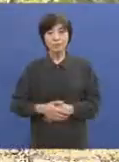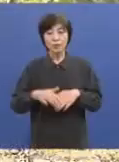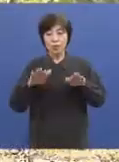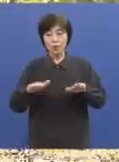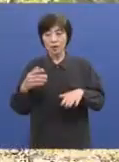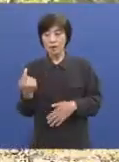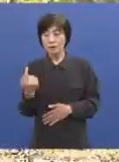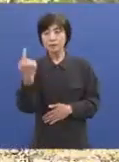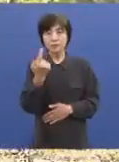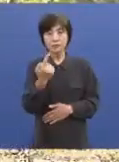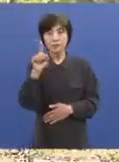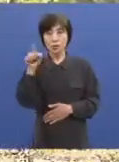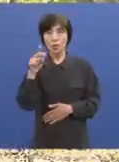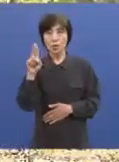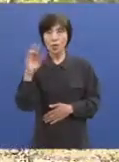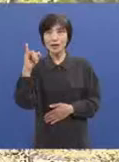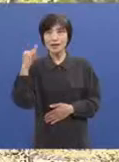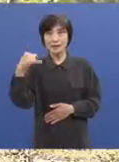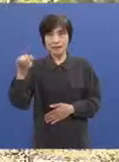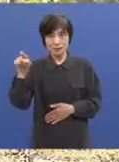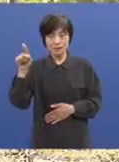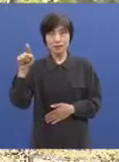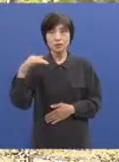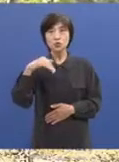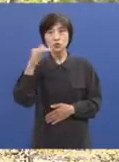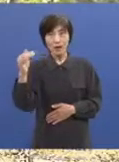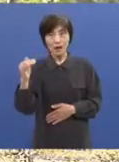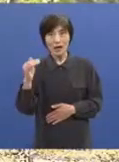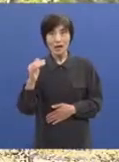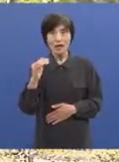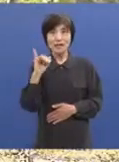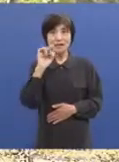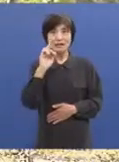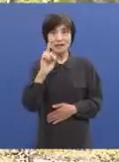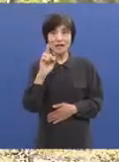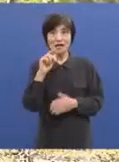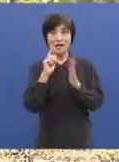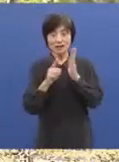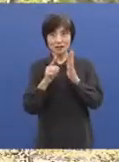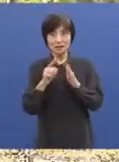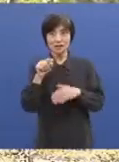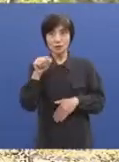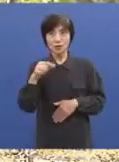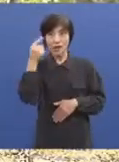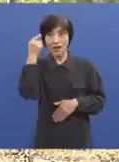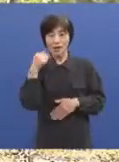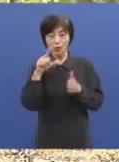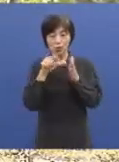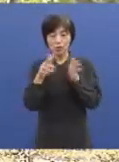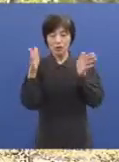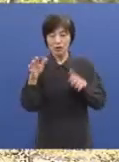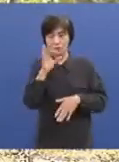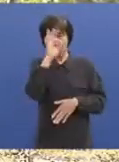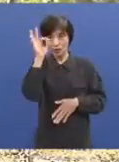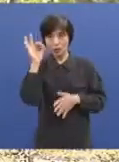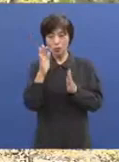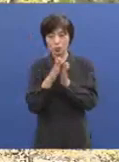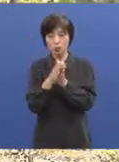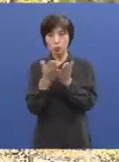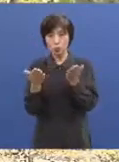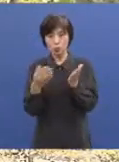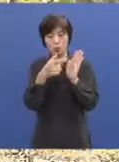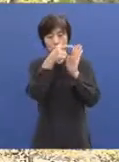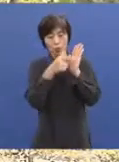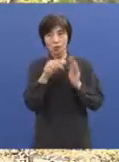今回訪れた能員塚や伊勢寺というのは江戸時代のガイドブック摂津名所図会にも載っているそうですね。 そうですね、